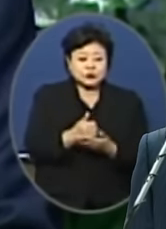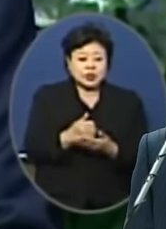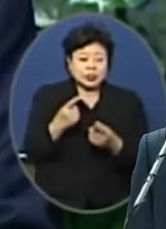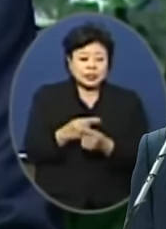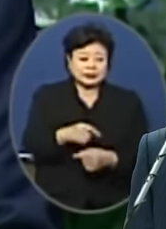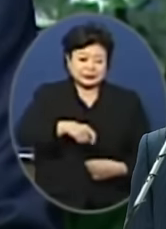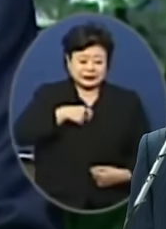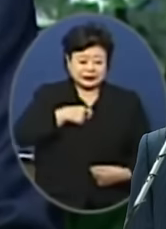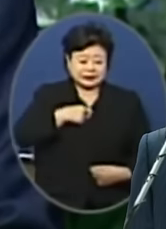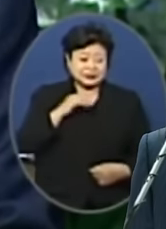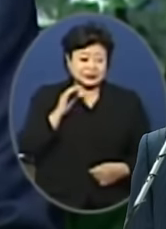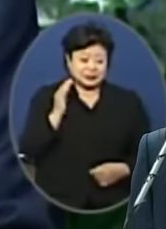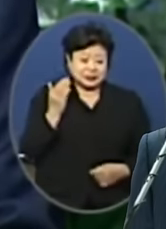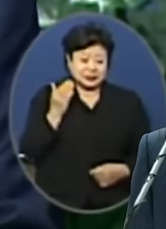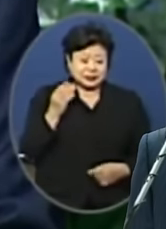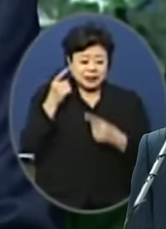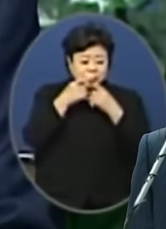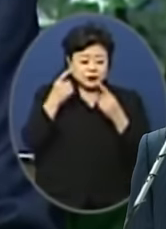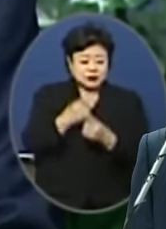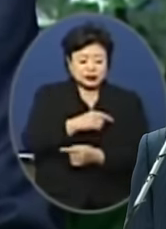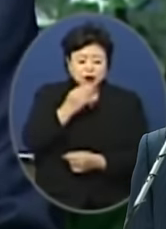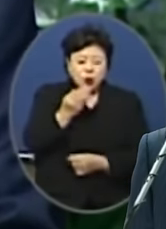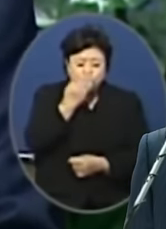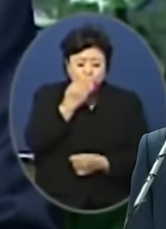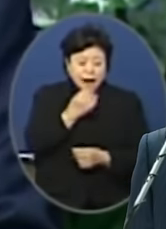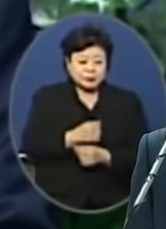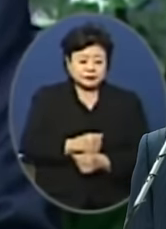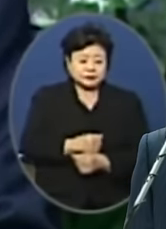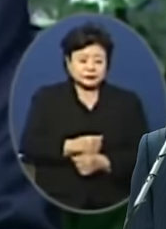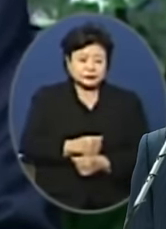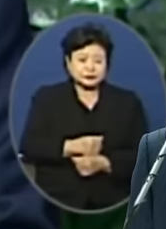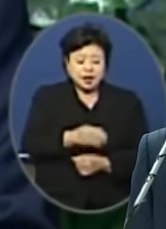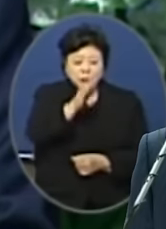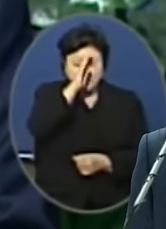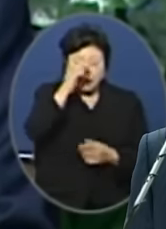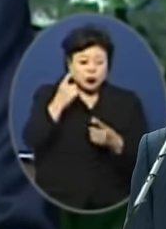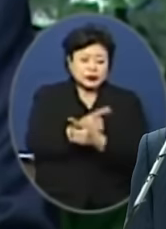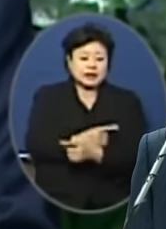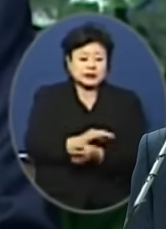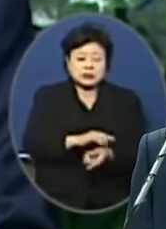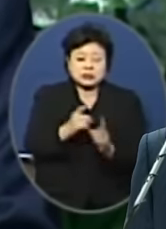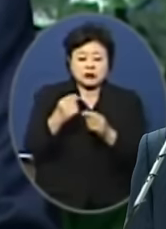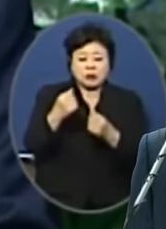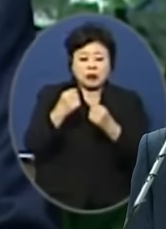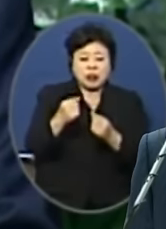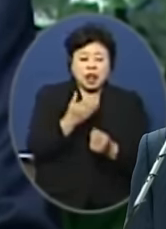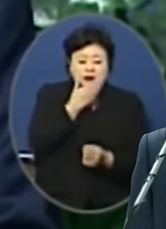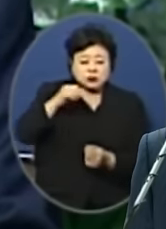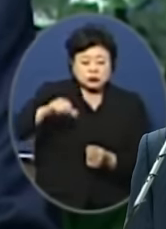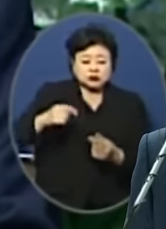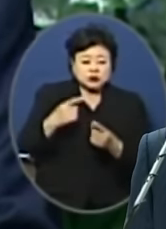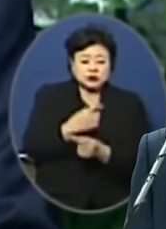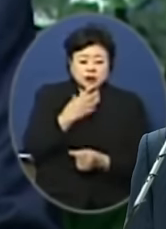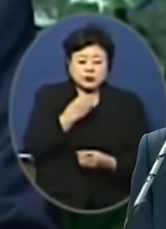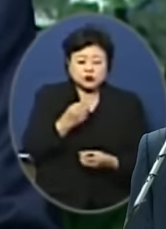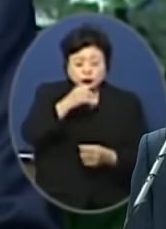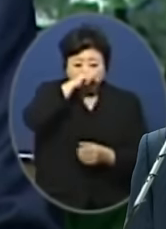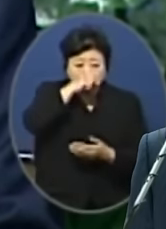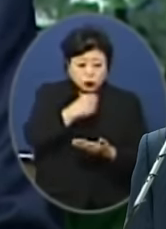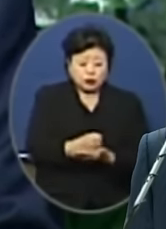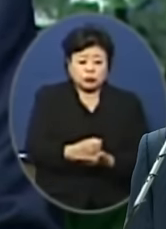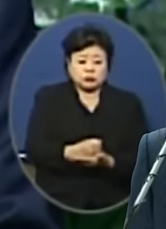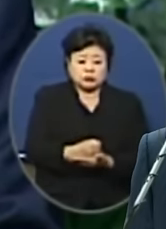의, 허물 대신 거룩함, 질병 대신에 치료와 건강, 저주 대신에 아브라함의 복과 형통,